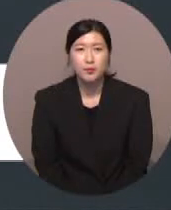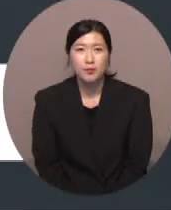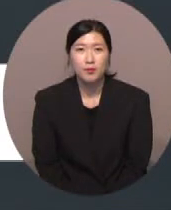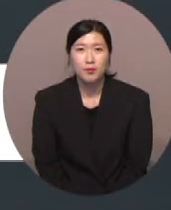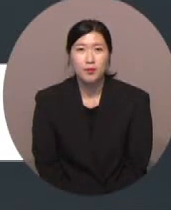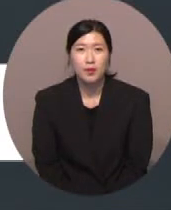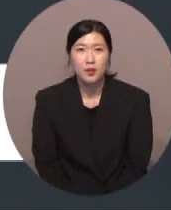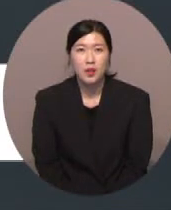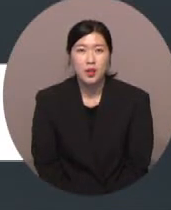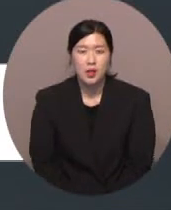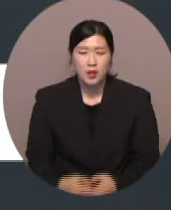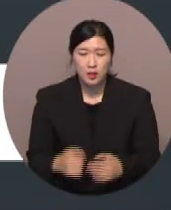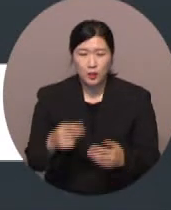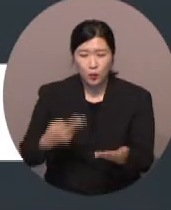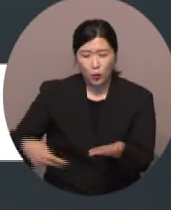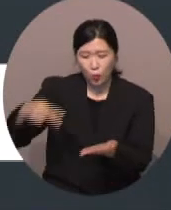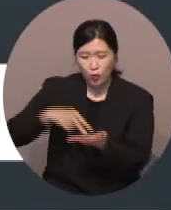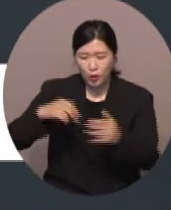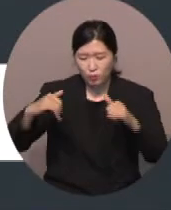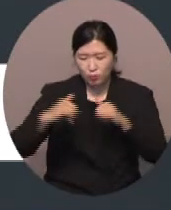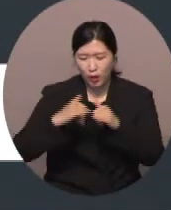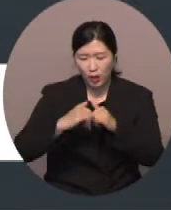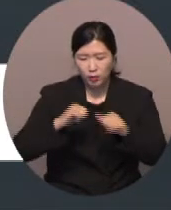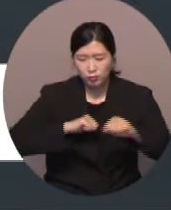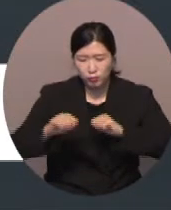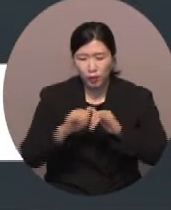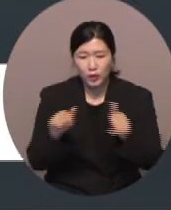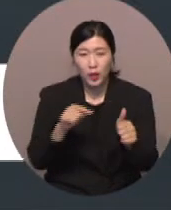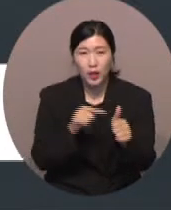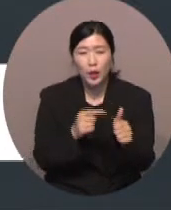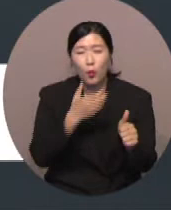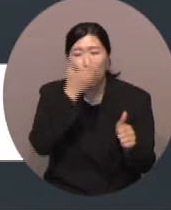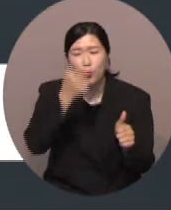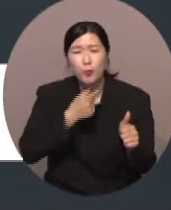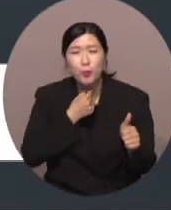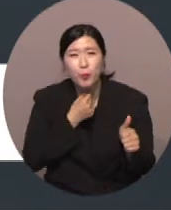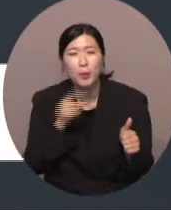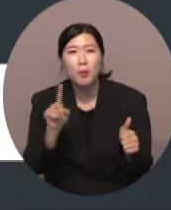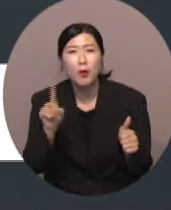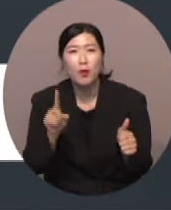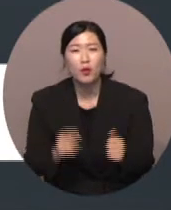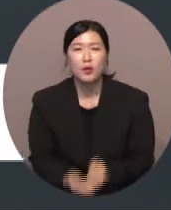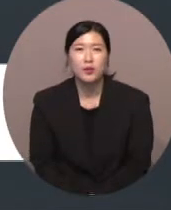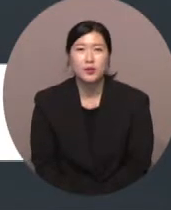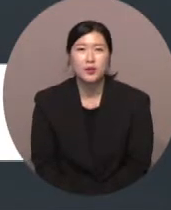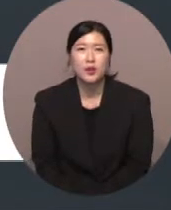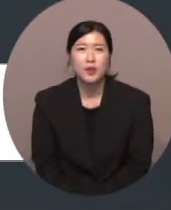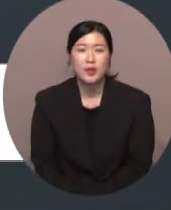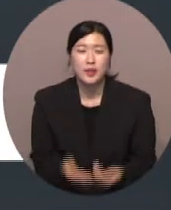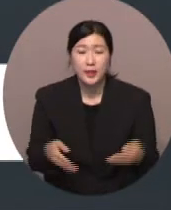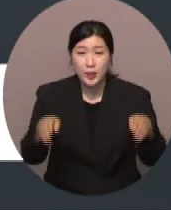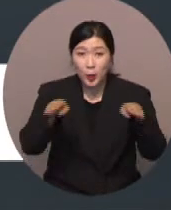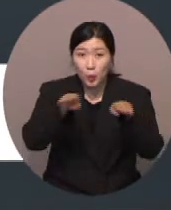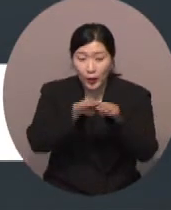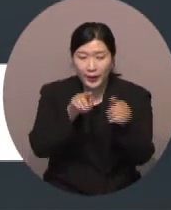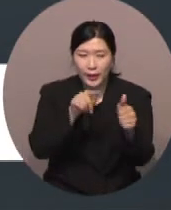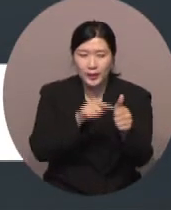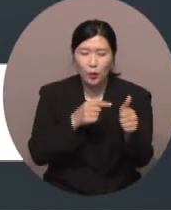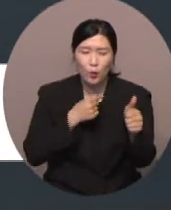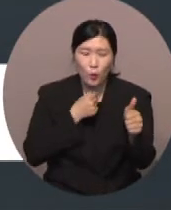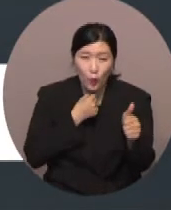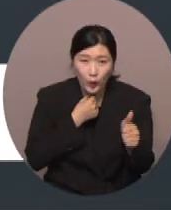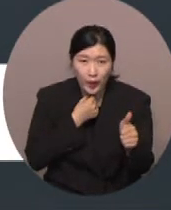당시 독립운동가들은 해방 이후 어떤 세상을 꿈꿨을까요? 독립기념관이 해방 전후 독립운동가들의